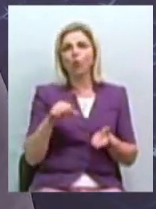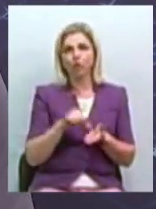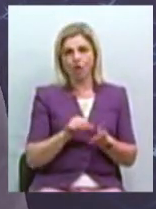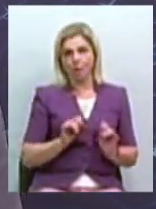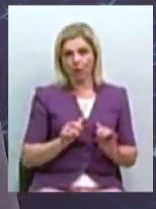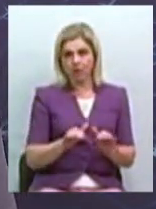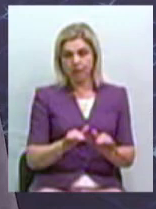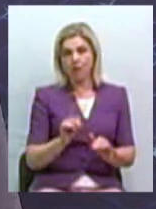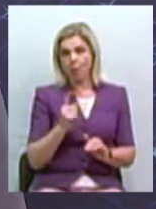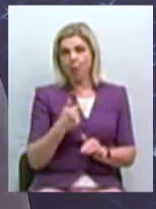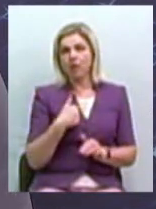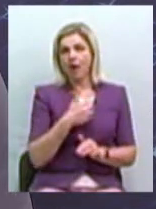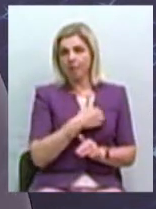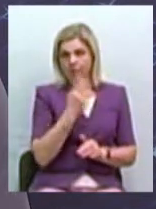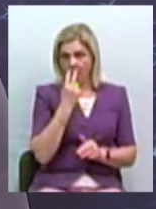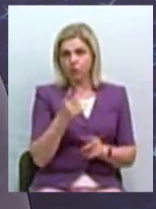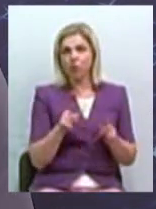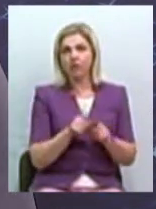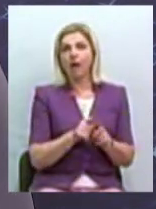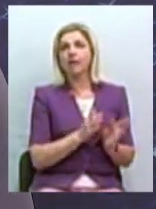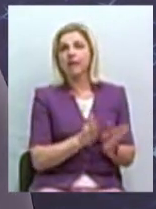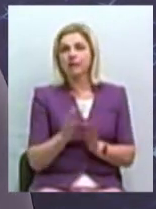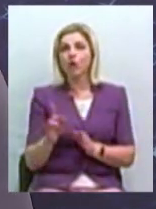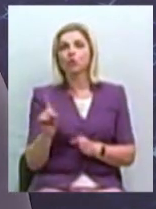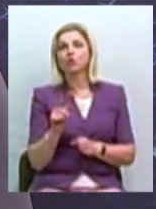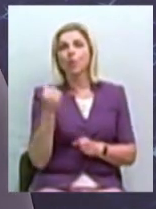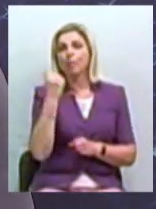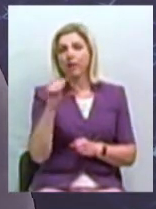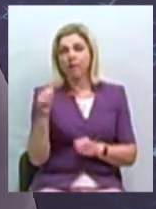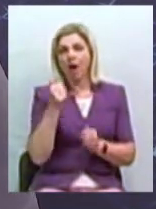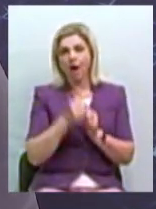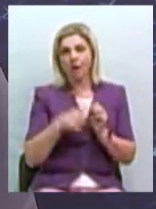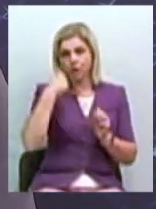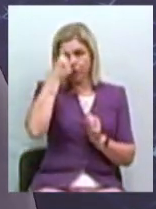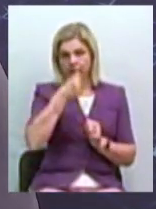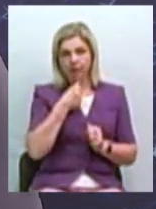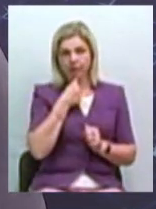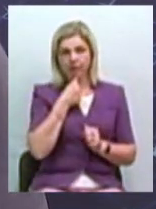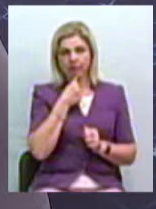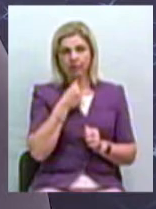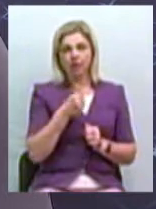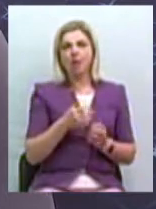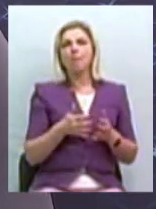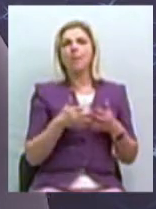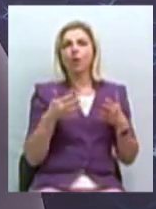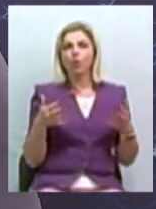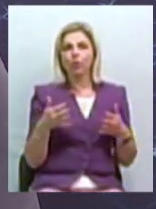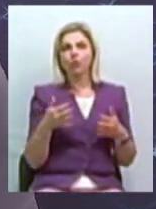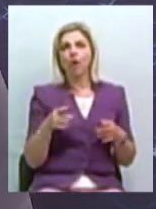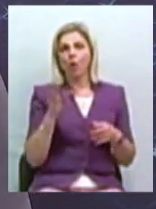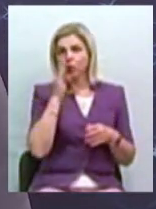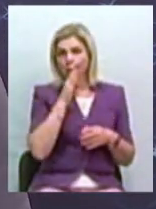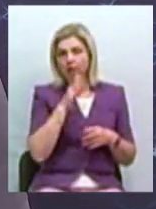що я бачу таку тенденцію, що переможці із ріку в рік з великою долею ті ж